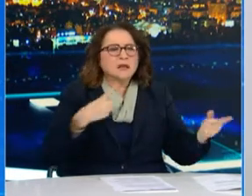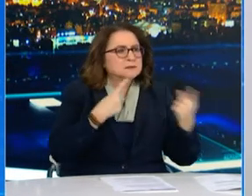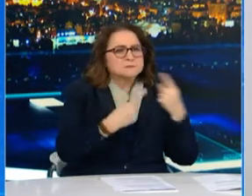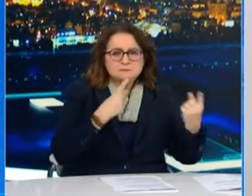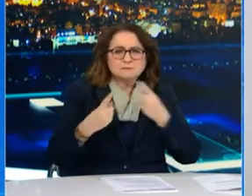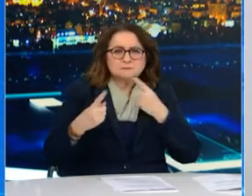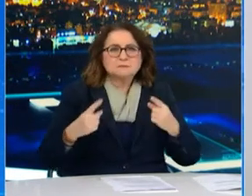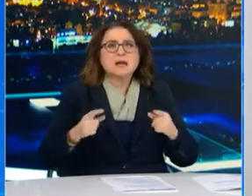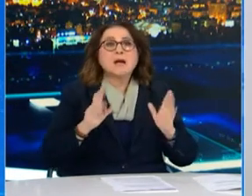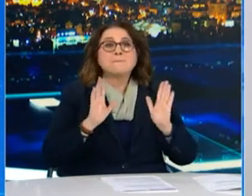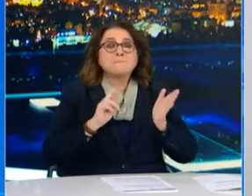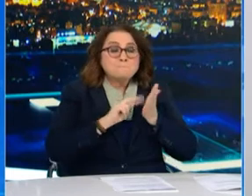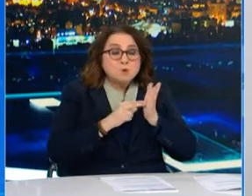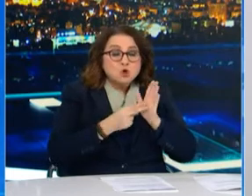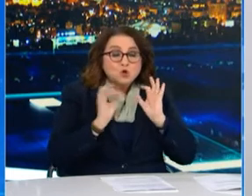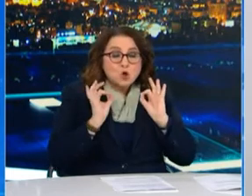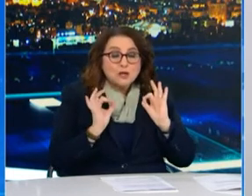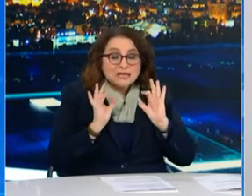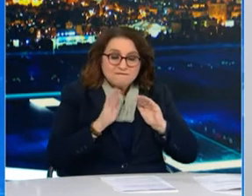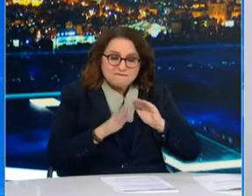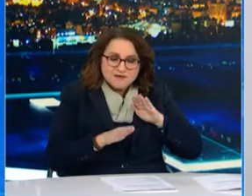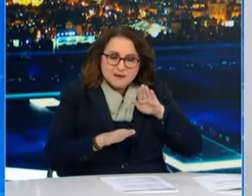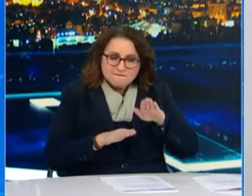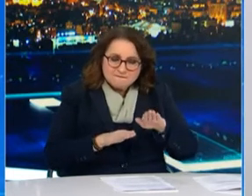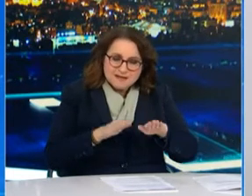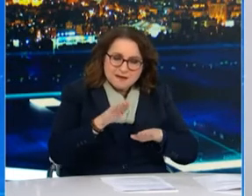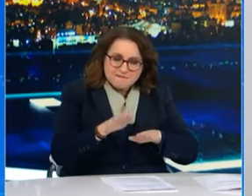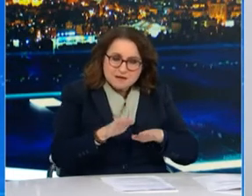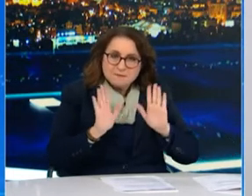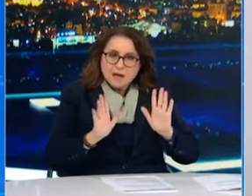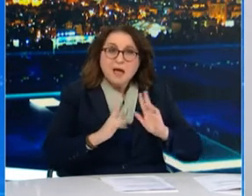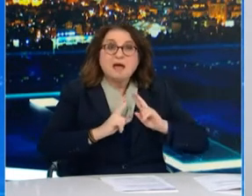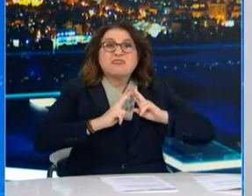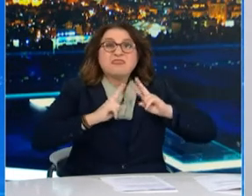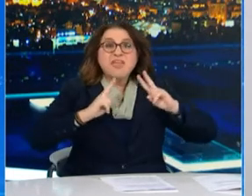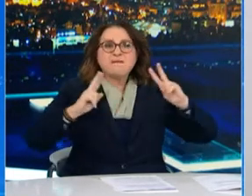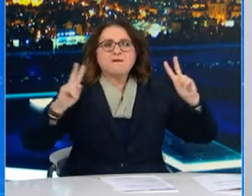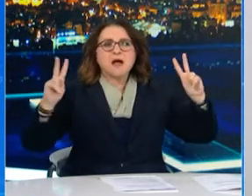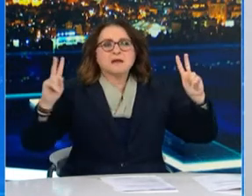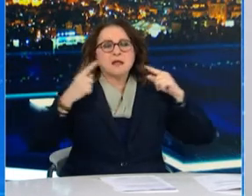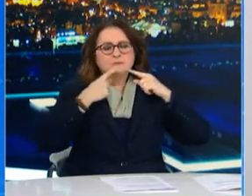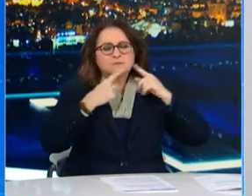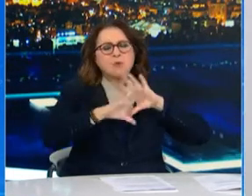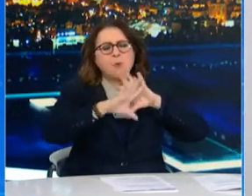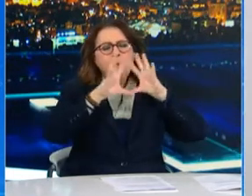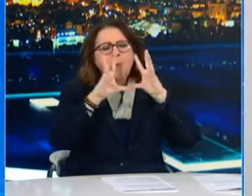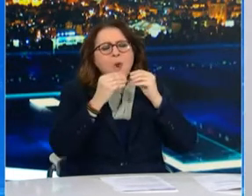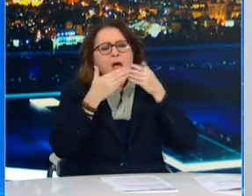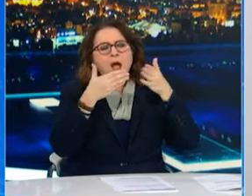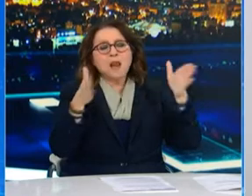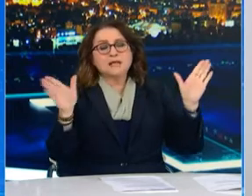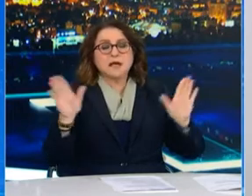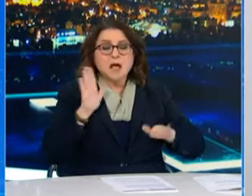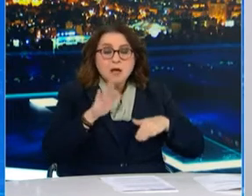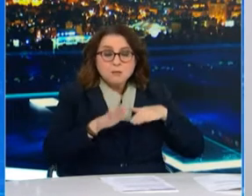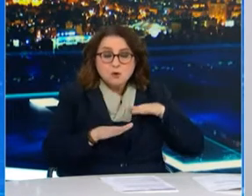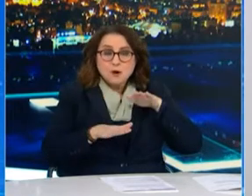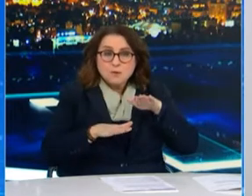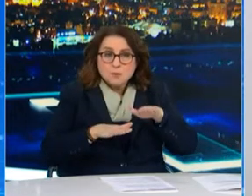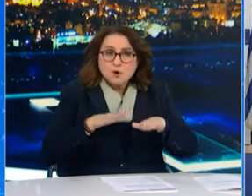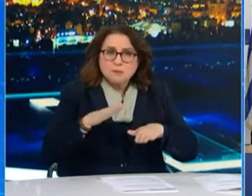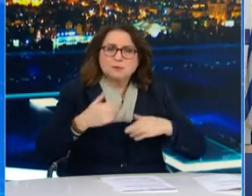με προσοχή, με σωστή και έγκυρη ενημέρωση και διαφάνεια, όπως βλέπετε, θα πάμε βήμα-βήμα και είμαστε αισιόδοξοι ότι θα μπορέσουμε